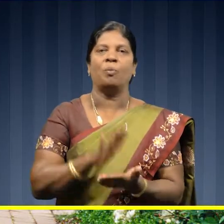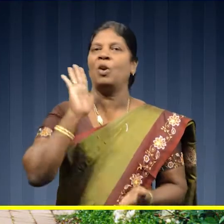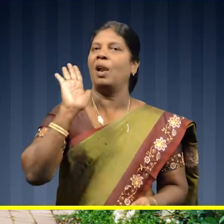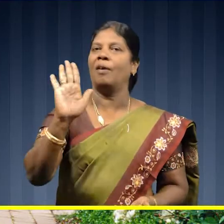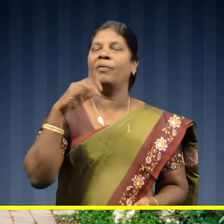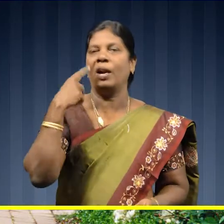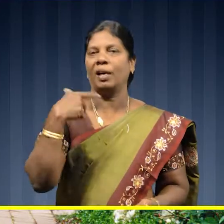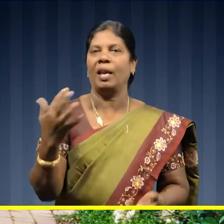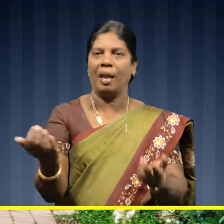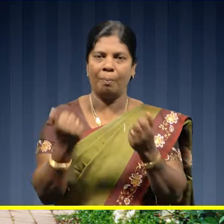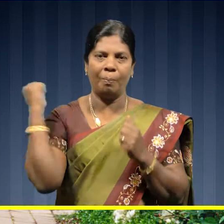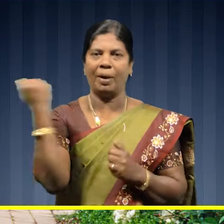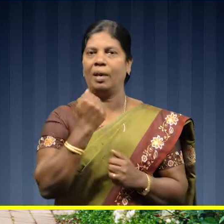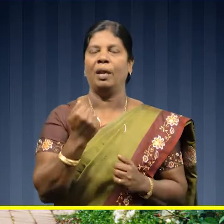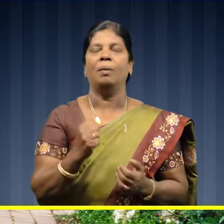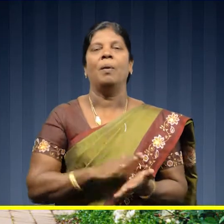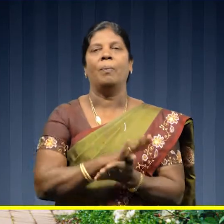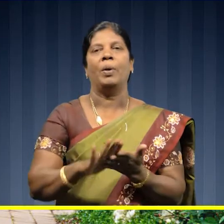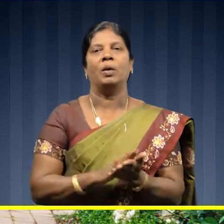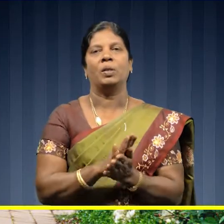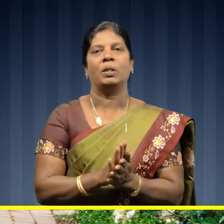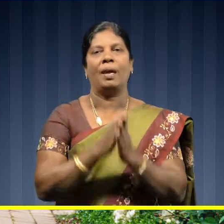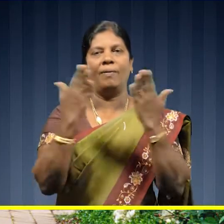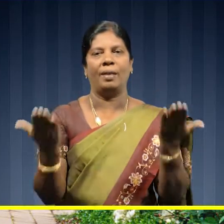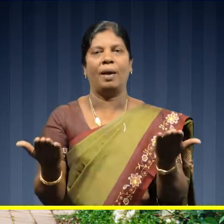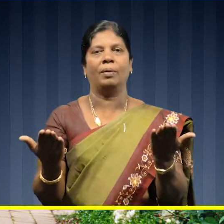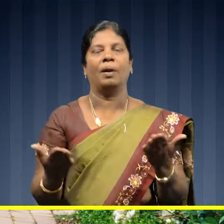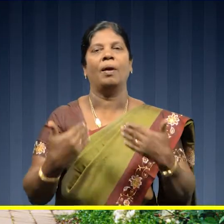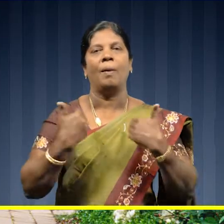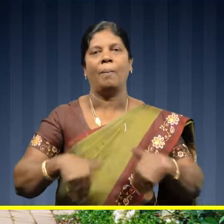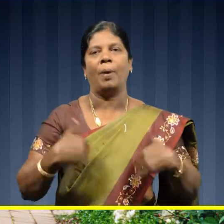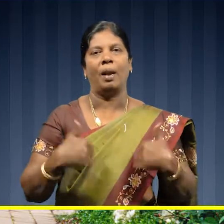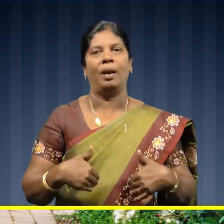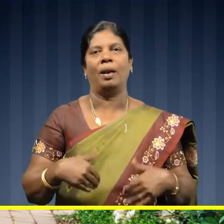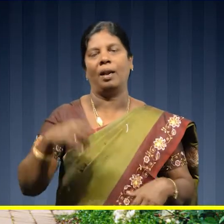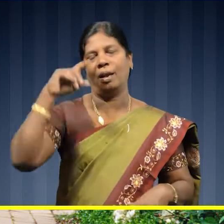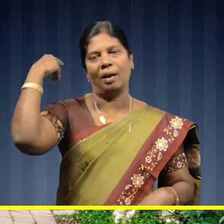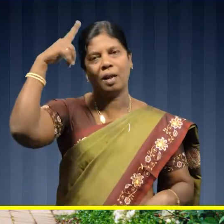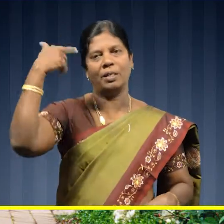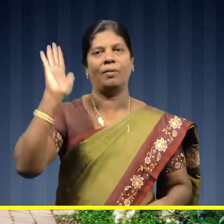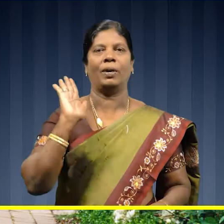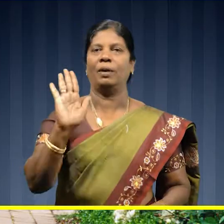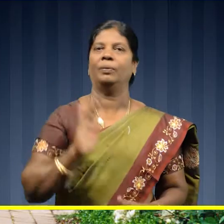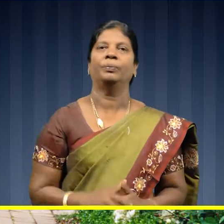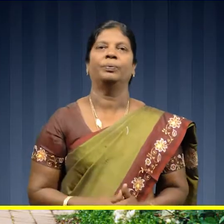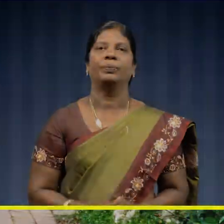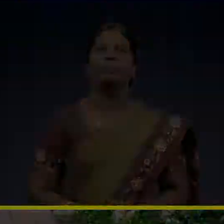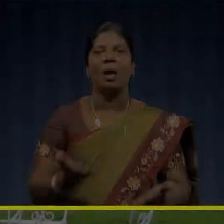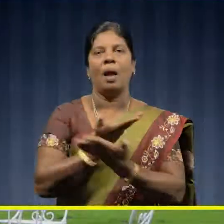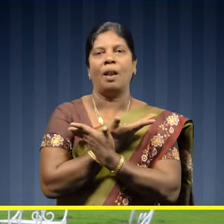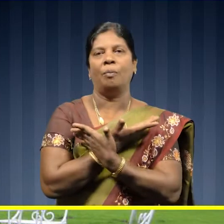வாழ்வை பெற்றுக்கொள்வது எப்படி என்பதை பரிசுத்த வேதாகமத்திலிருந்து நமக்கு விளக்க வருகிறார் பாஸ்டர் பால்ராஜ்